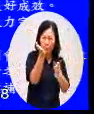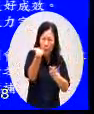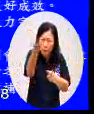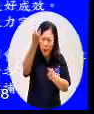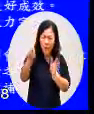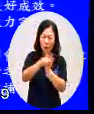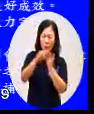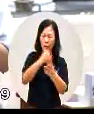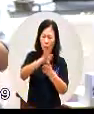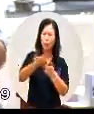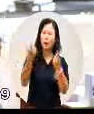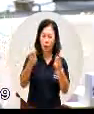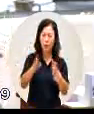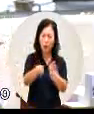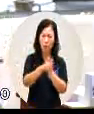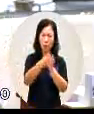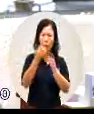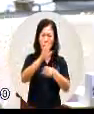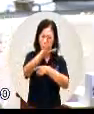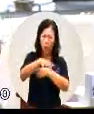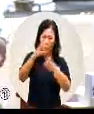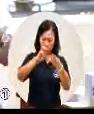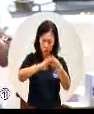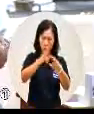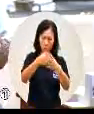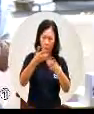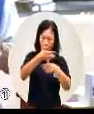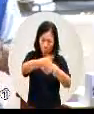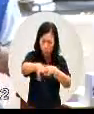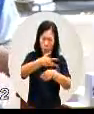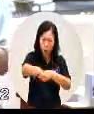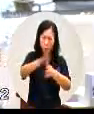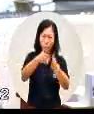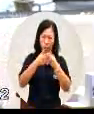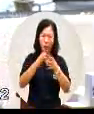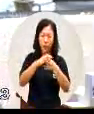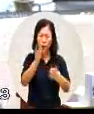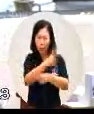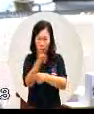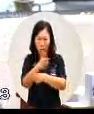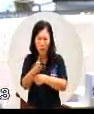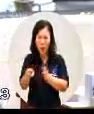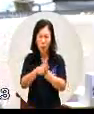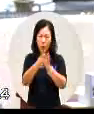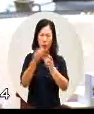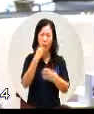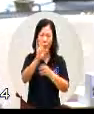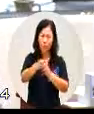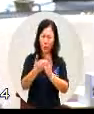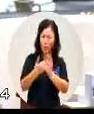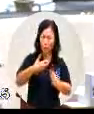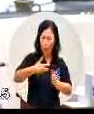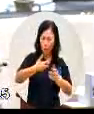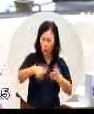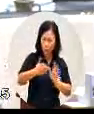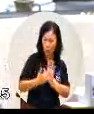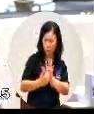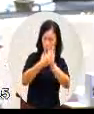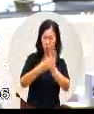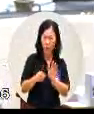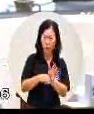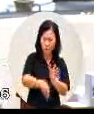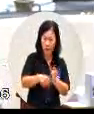一样有龙田需要灌溉，所以为着闸水。水闸门安尼来调节这个水量，